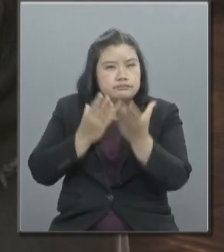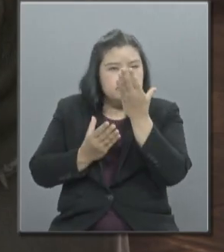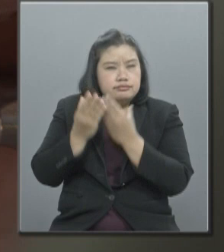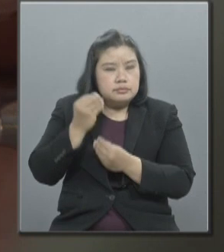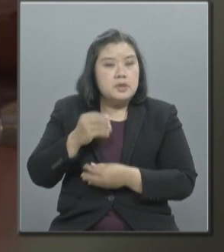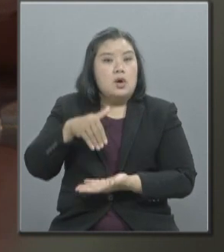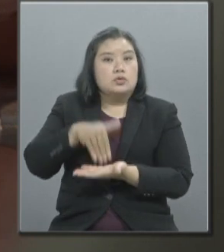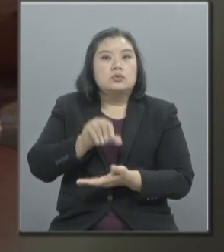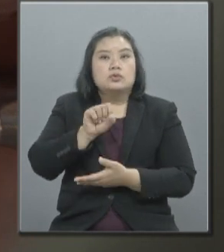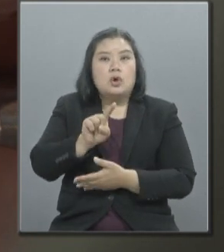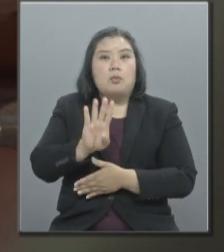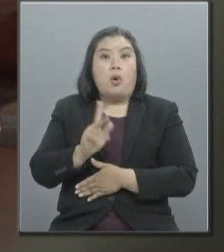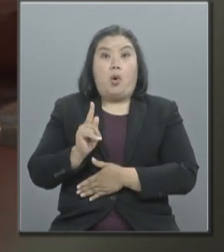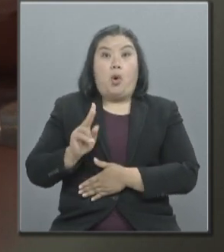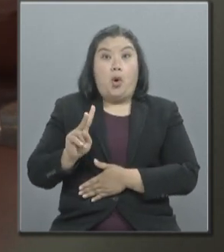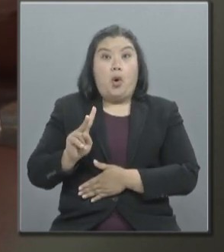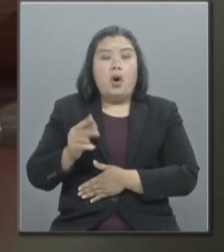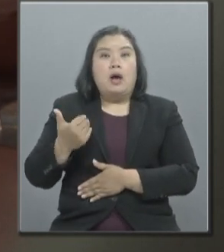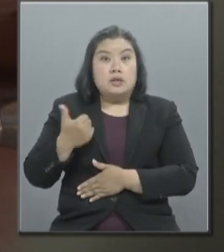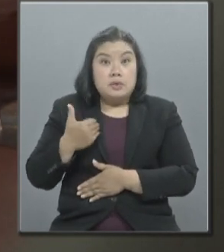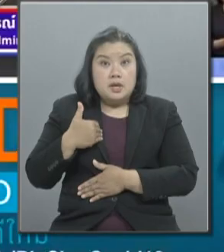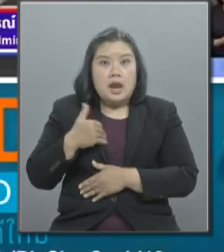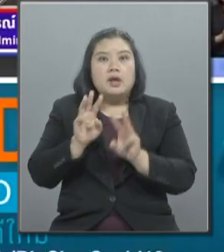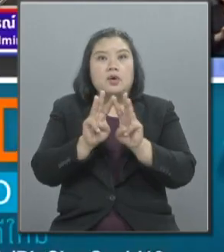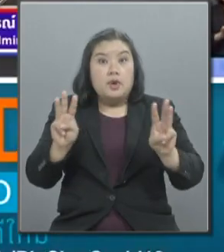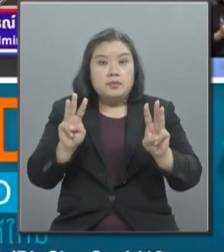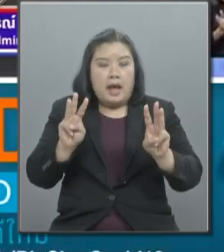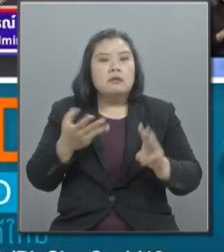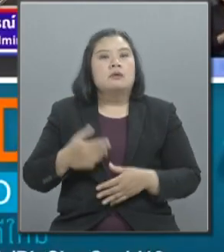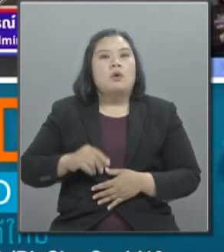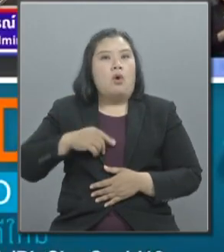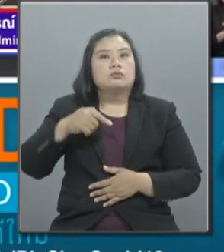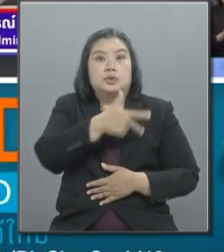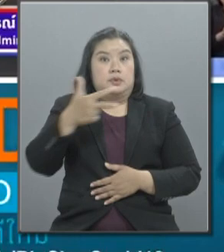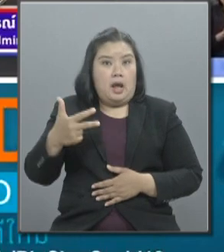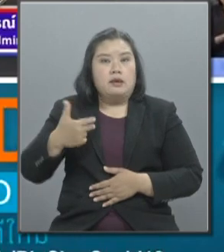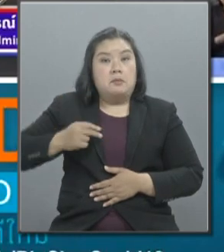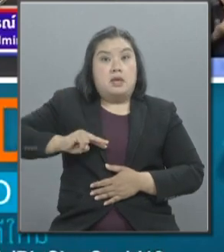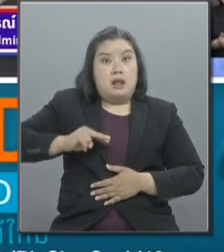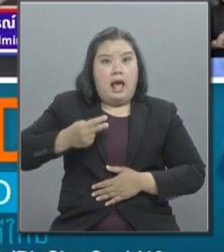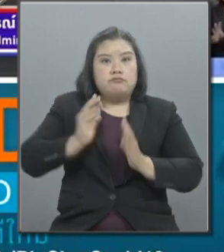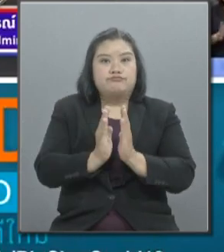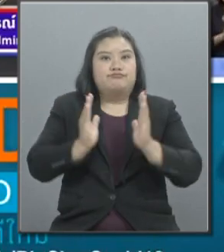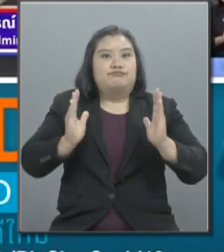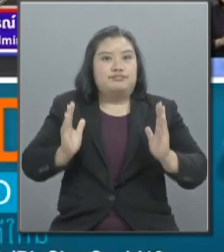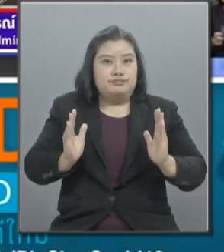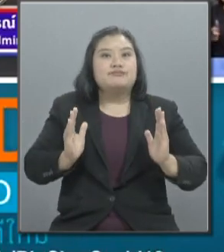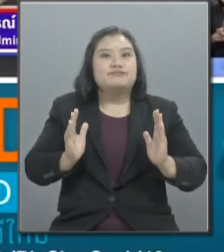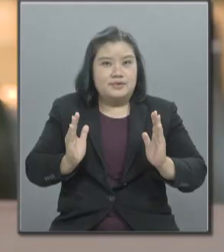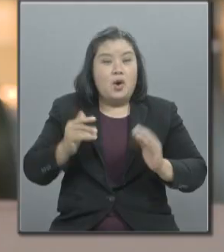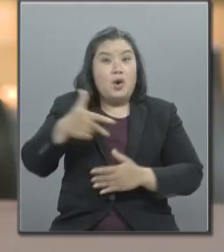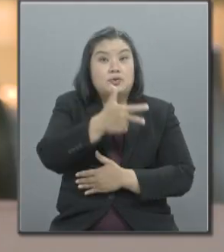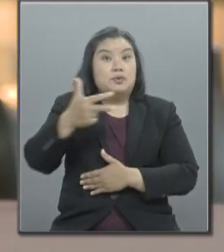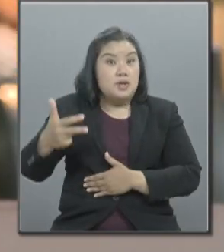แถลงข่าวของสบคผ่านทางช่องทางออนไลน์ของไทย PBS ก็จะได้เห็นการให้บริการล่ามภาษามือใหญ่เต็มจอหรือว่า Big